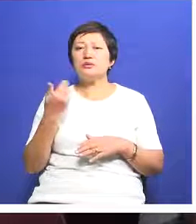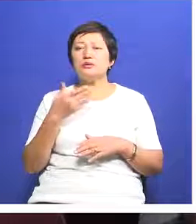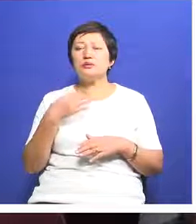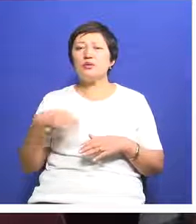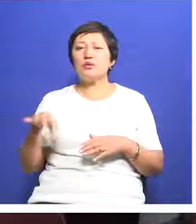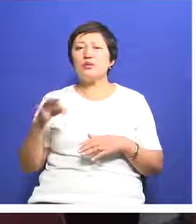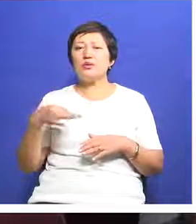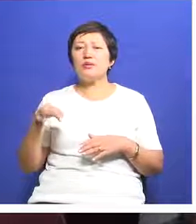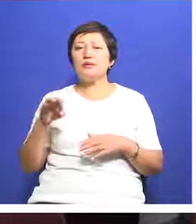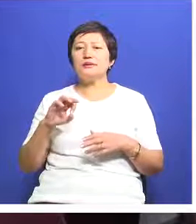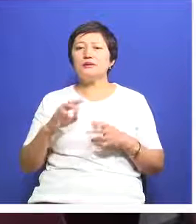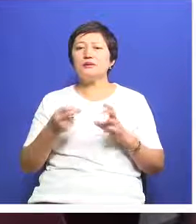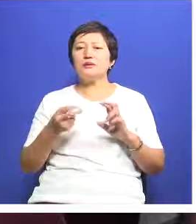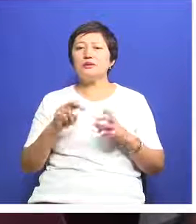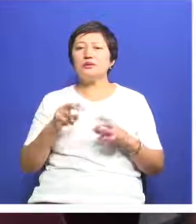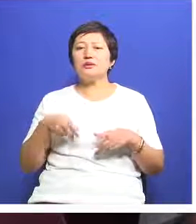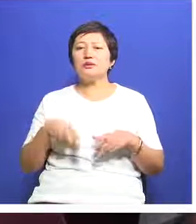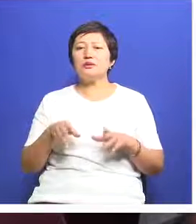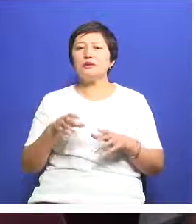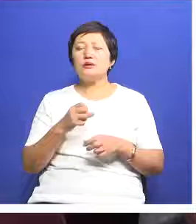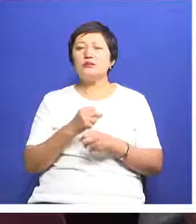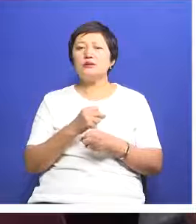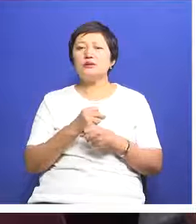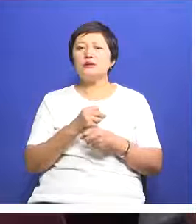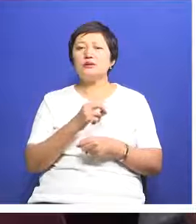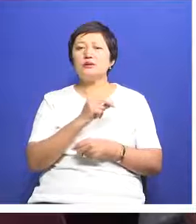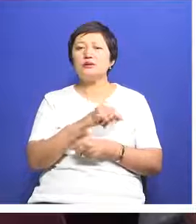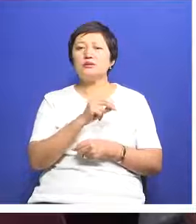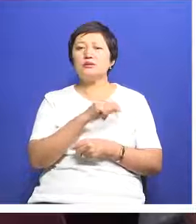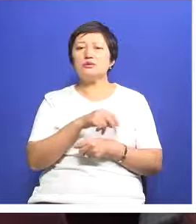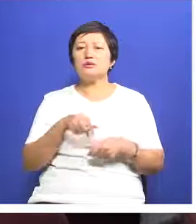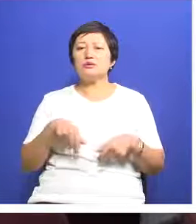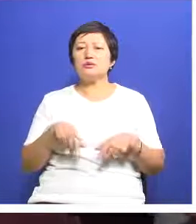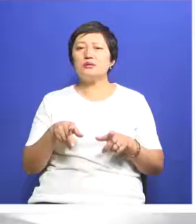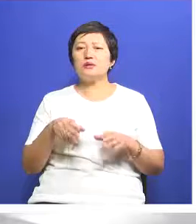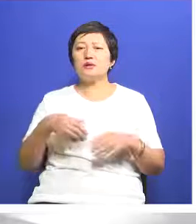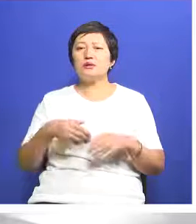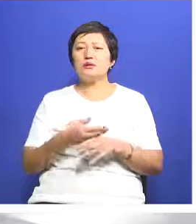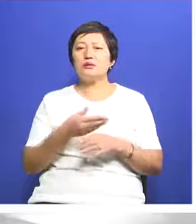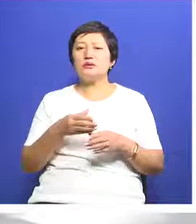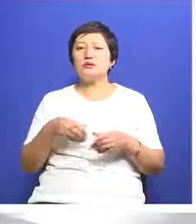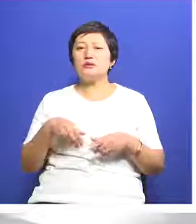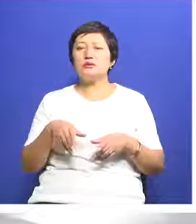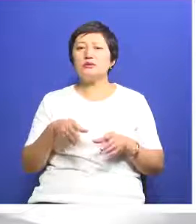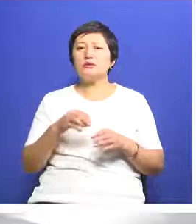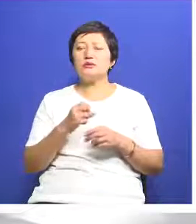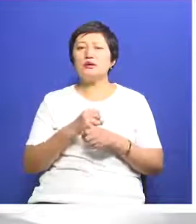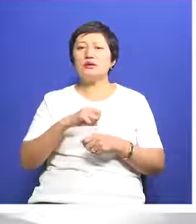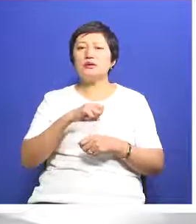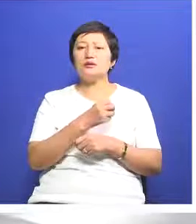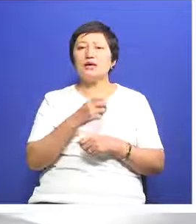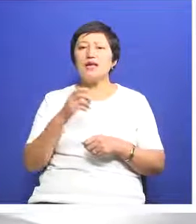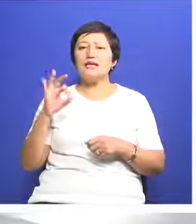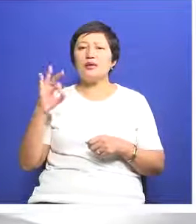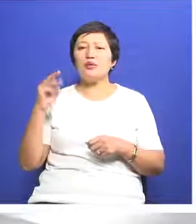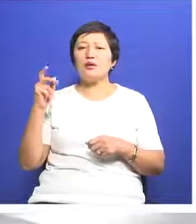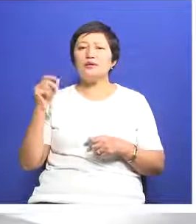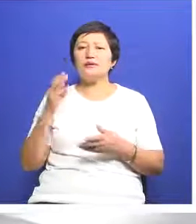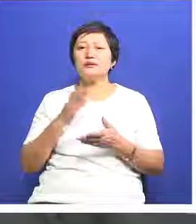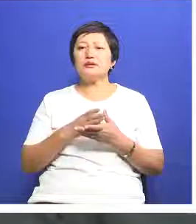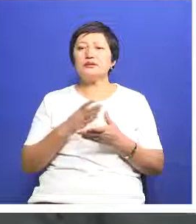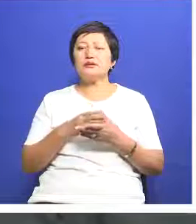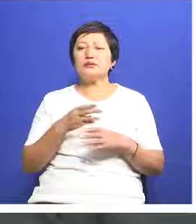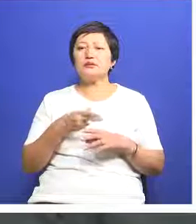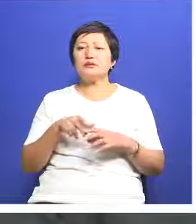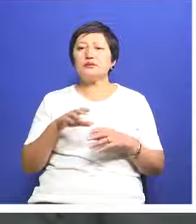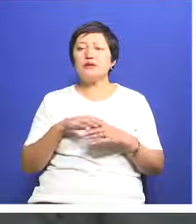облыстық маңызы бар жол жолаушылар көлігі басқармасы арқылы істелген жолды қайта жөндеген соң барысында жаңағы сай болып қалды деп отқан сол обочинаны істеген